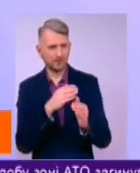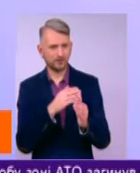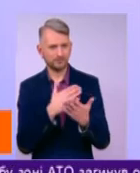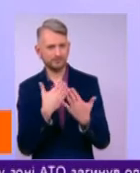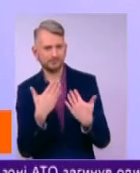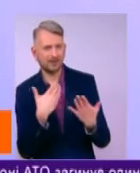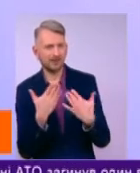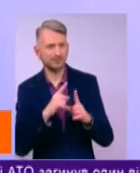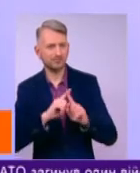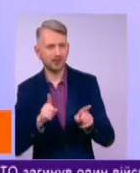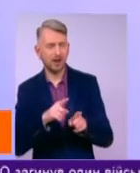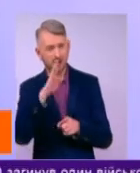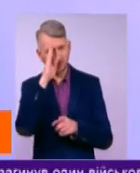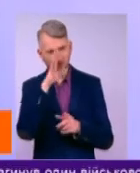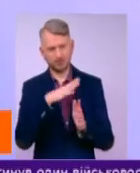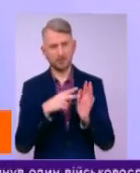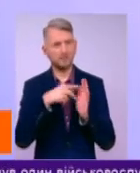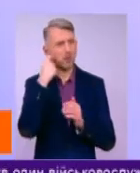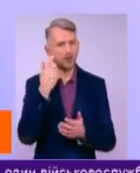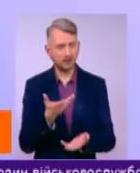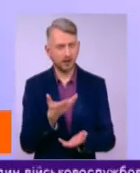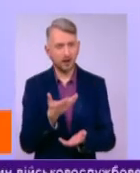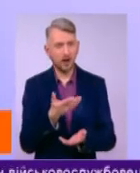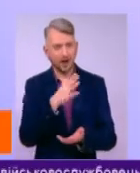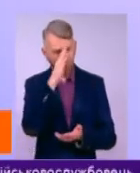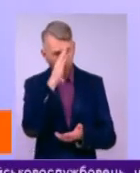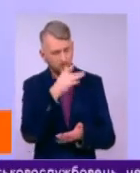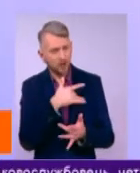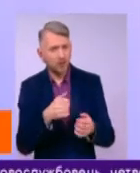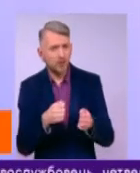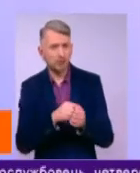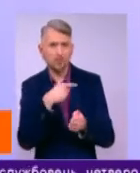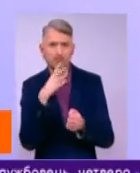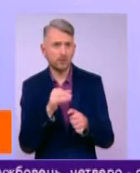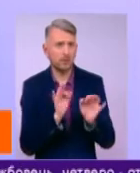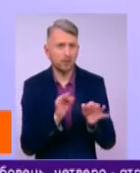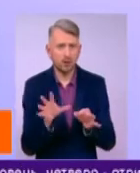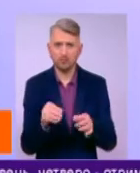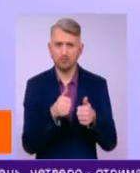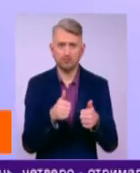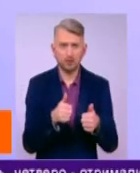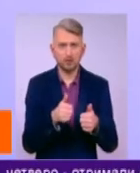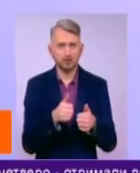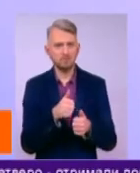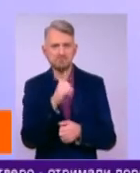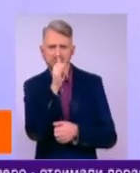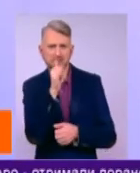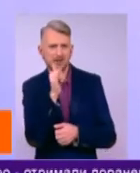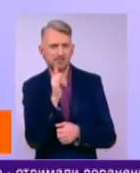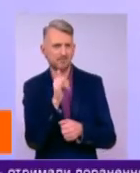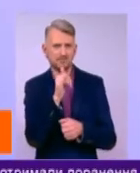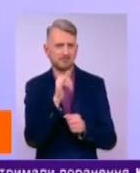все щось. Хлопчику років 7 було. А хлопчик категорично теж все казав, що все нічого, не давав ніякі